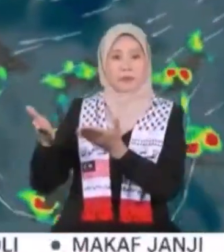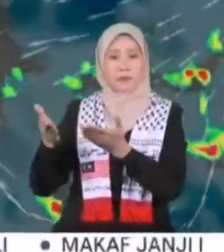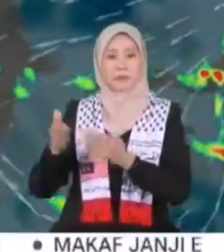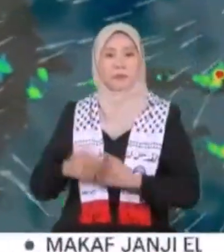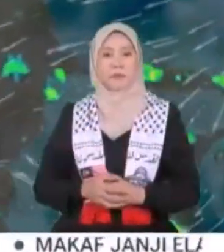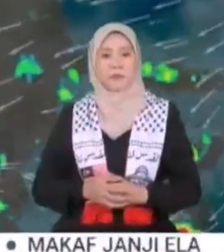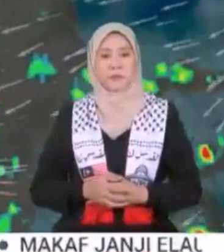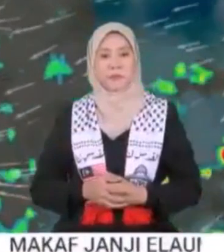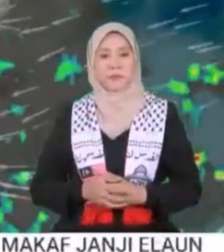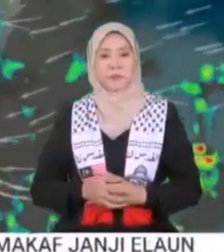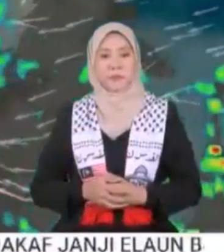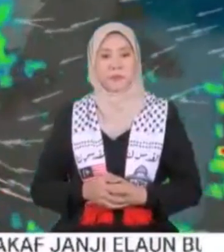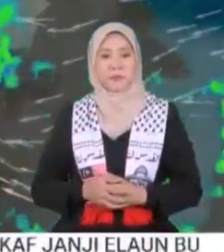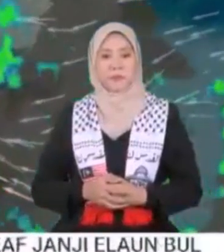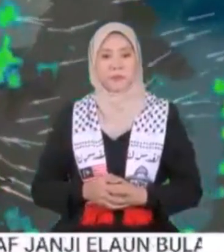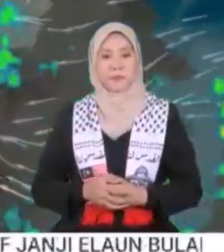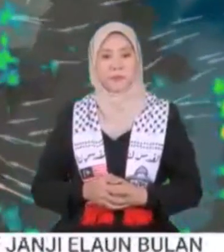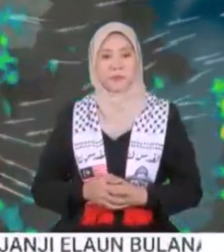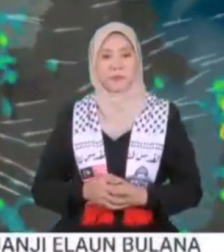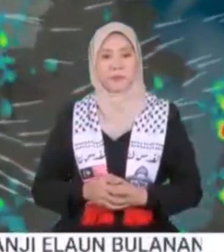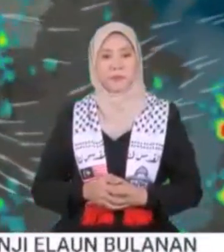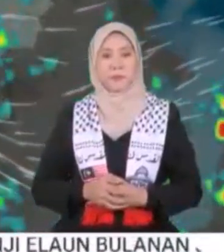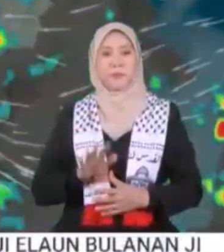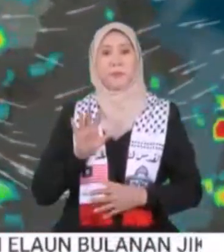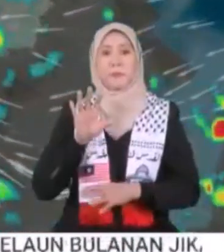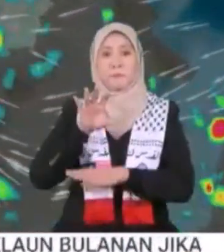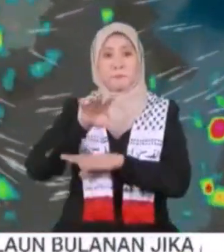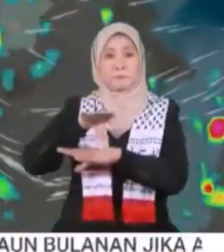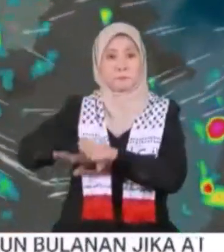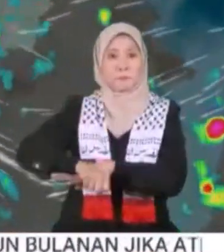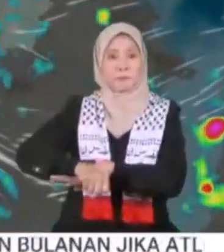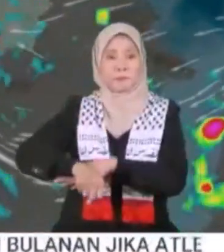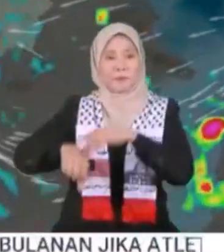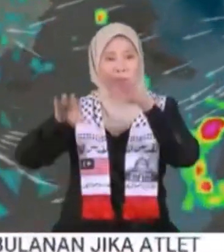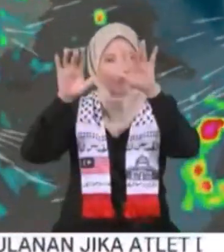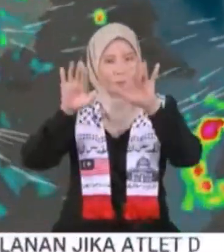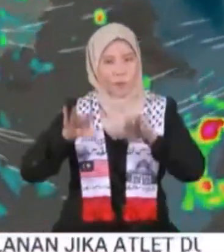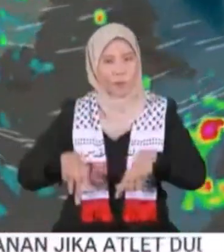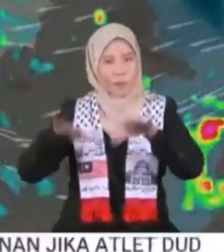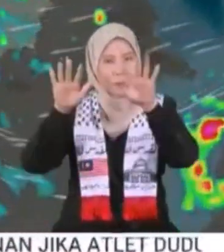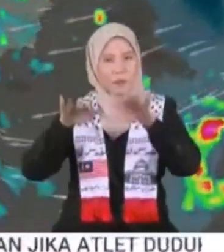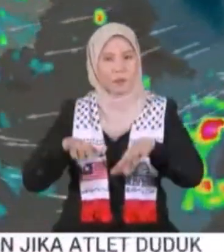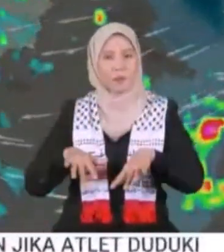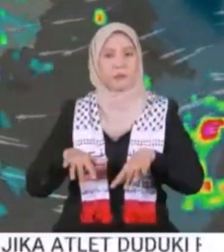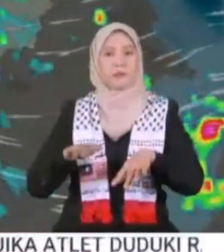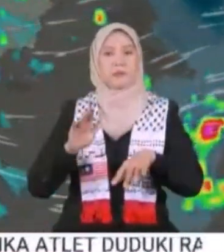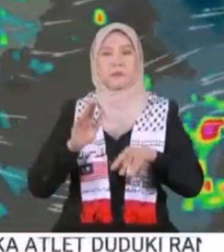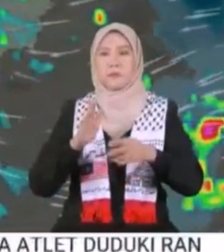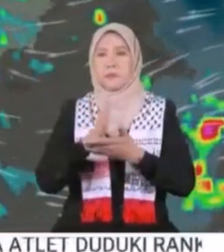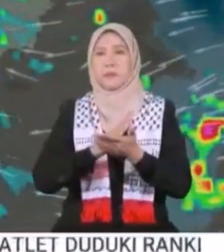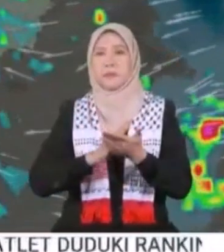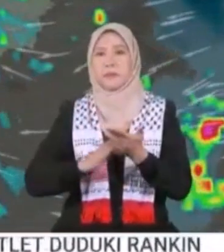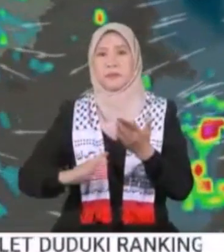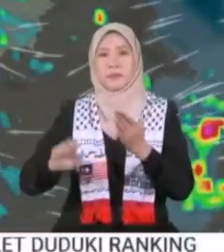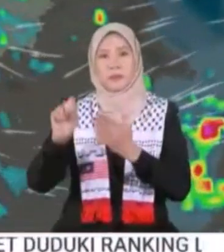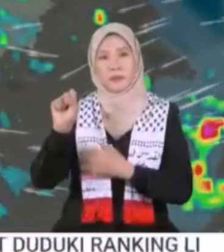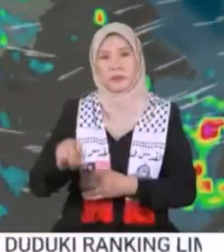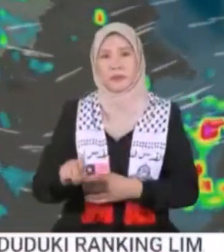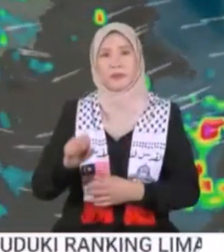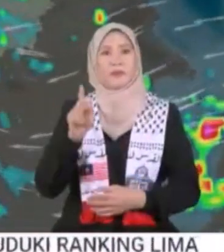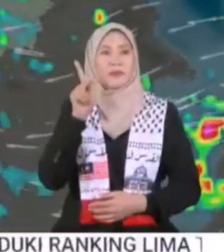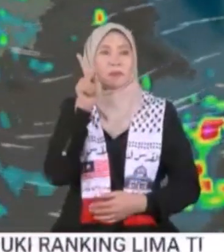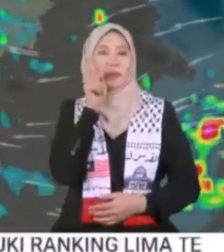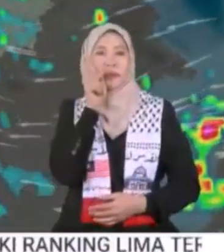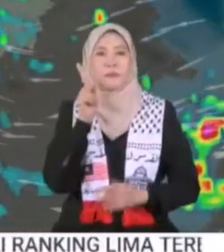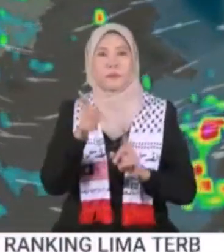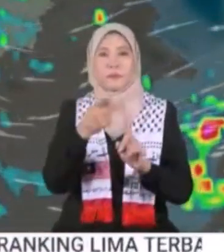model analisa Met Malaysia. Untuk pada sebelah malam nanti, keadaan cuaca hujan di sekitar semenanjung jangkakan akan lebih tertumpu di sekitar selatan negeri